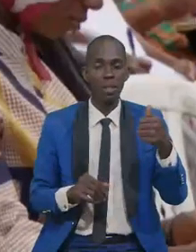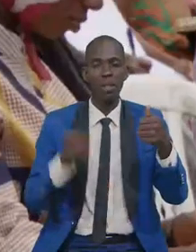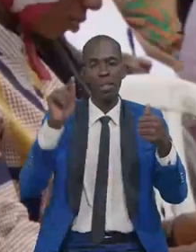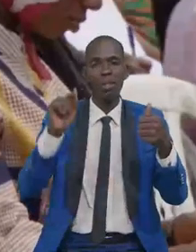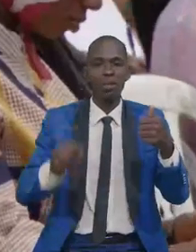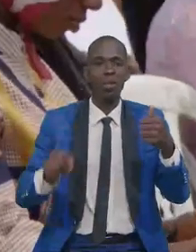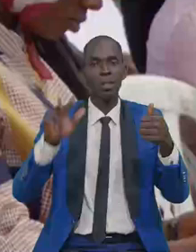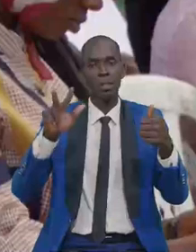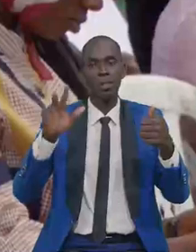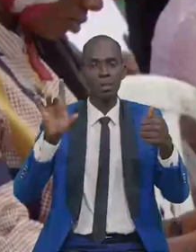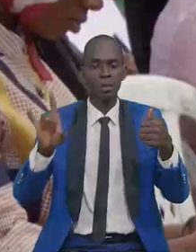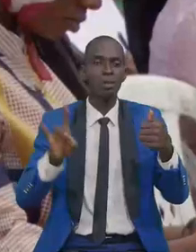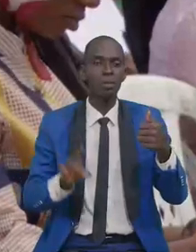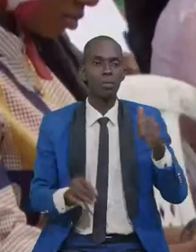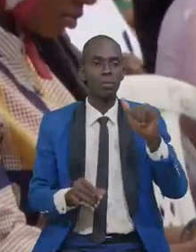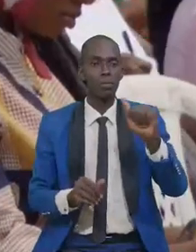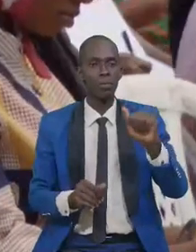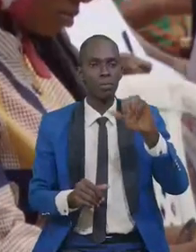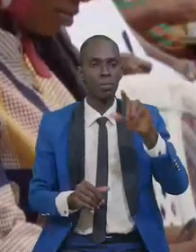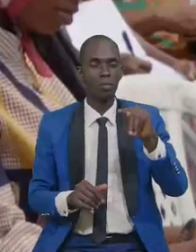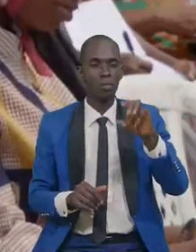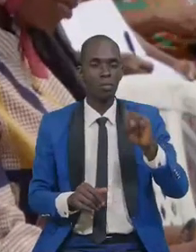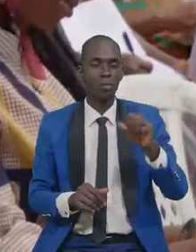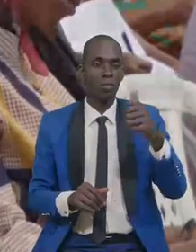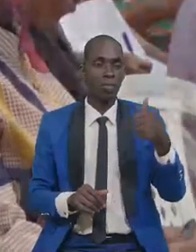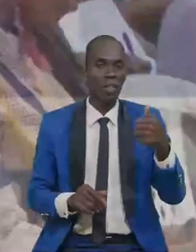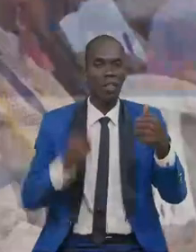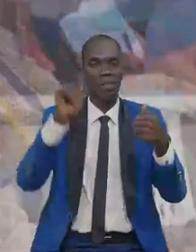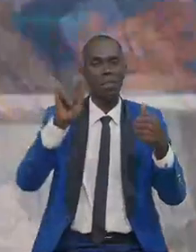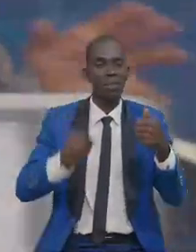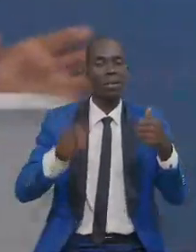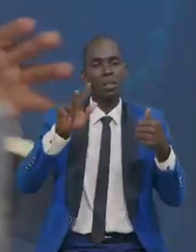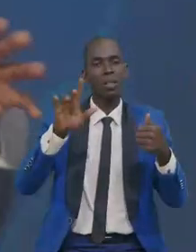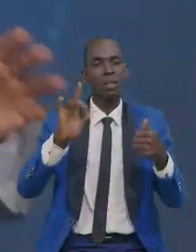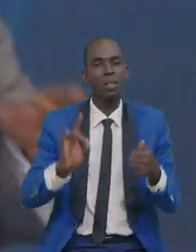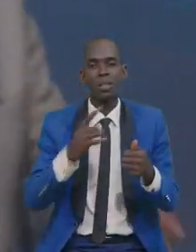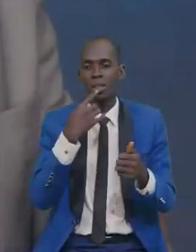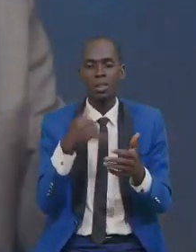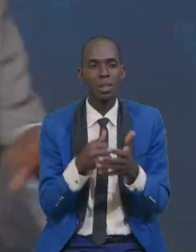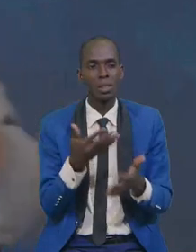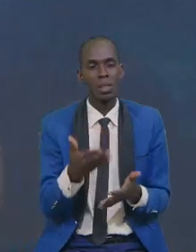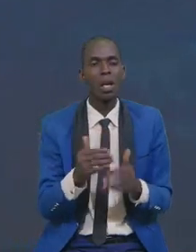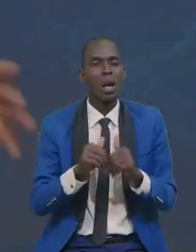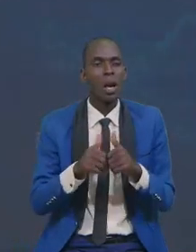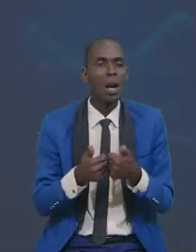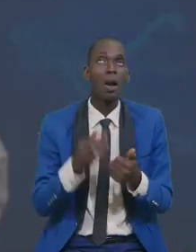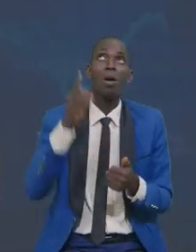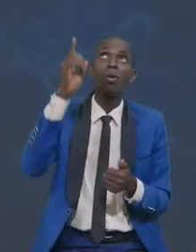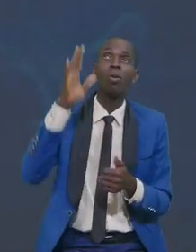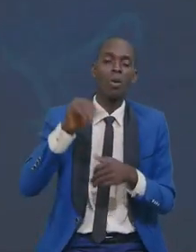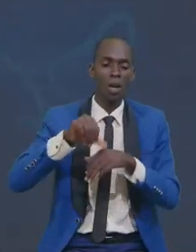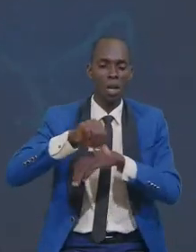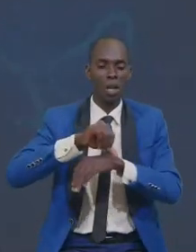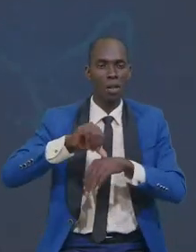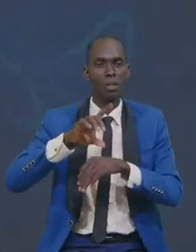38. Actes chapitre 10, verset 38. Aidez, vous savez comment Dieu a